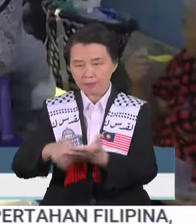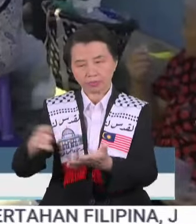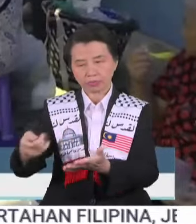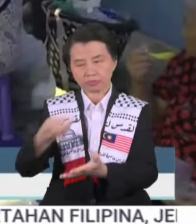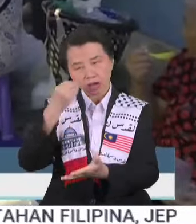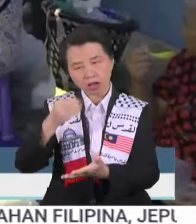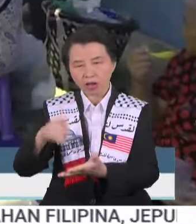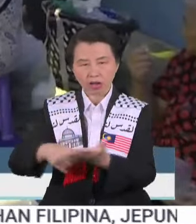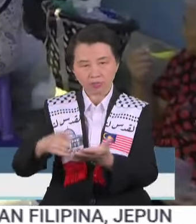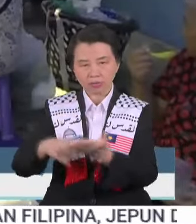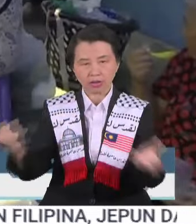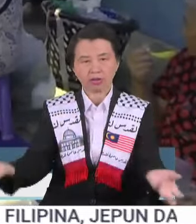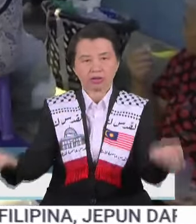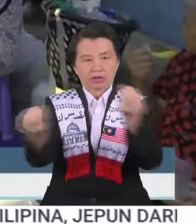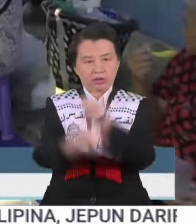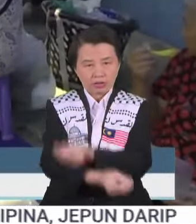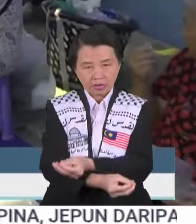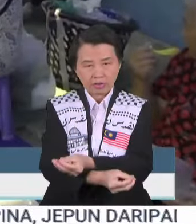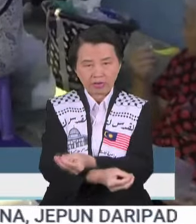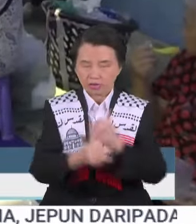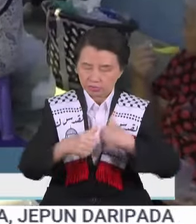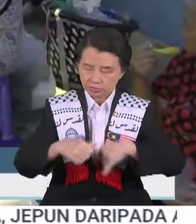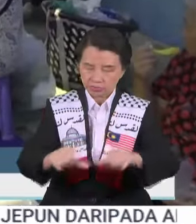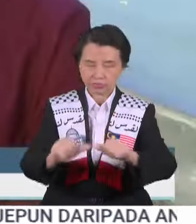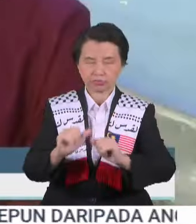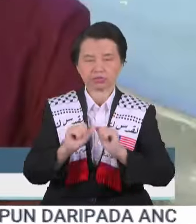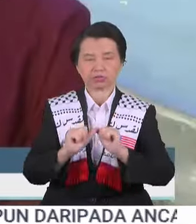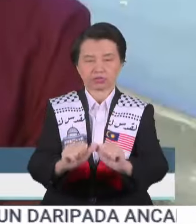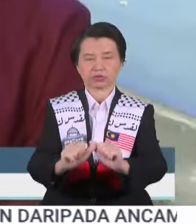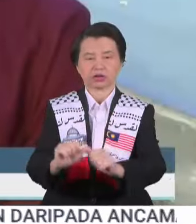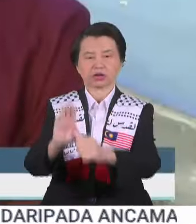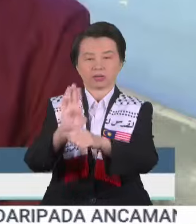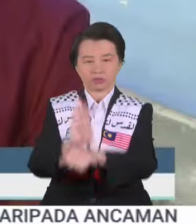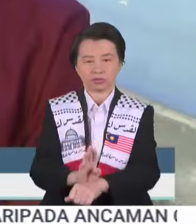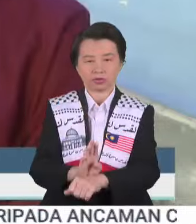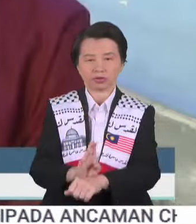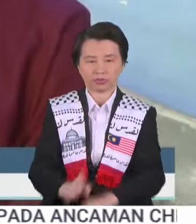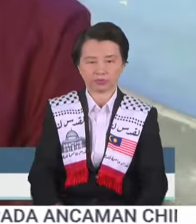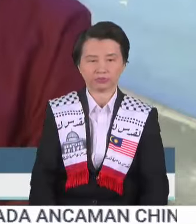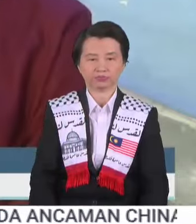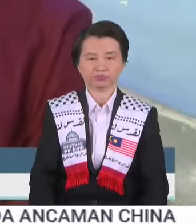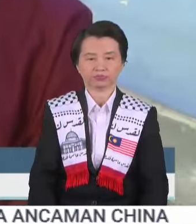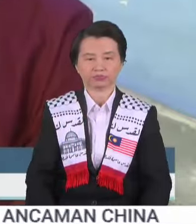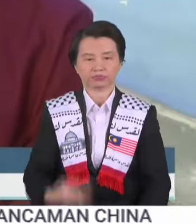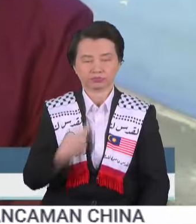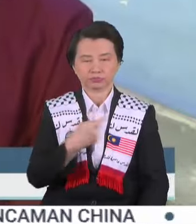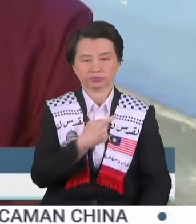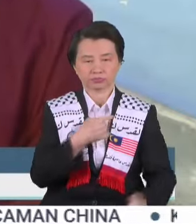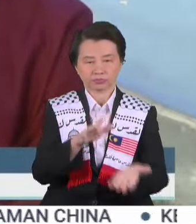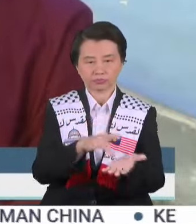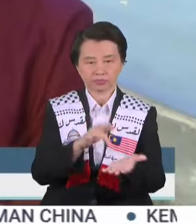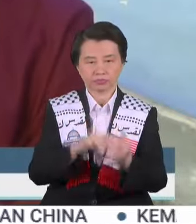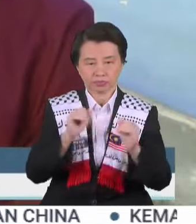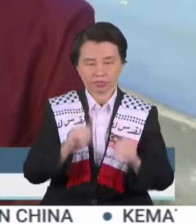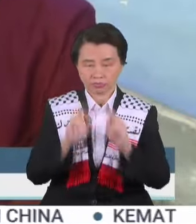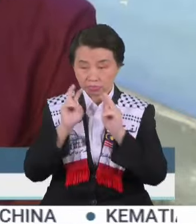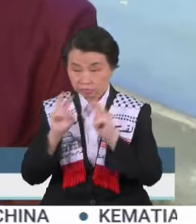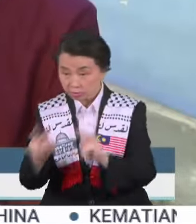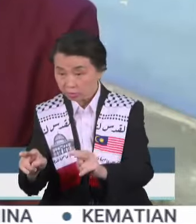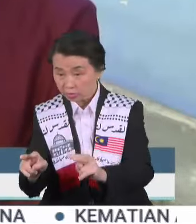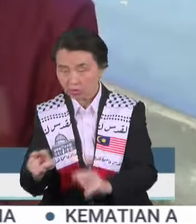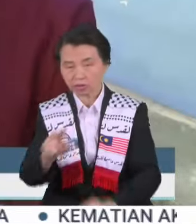lagi ataupun still mengekalkan budaya mereka. Hari ini kami berkesempatan dapat tengok secara